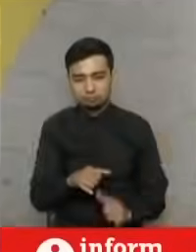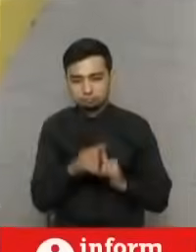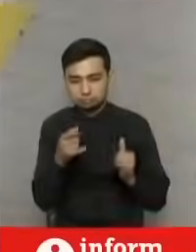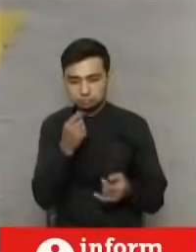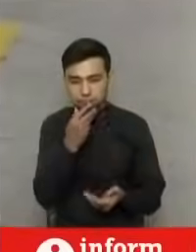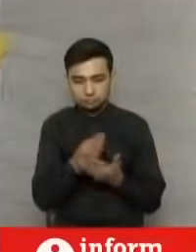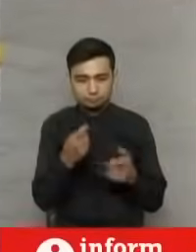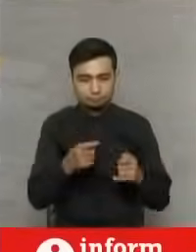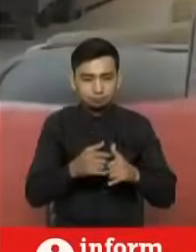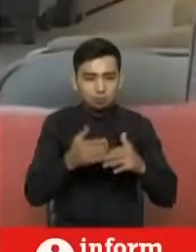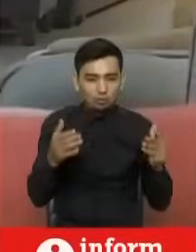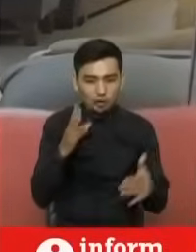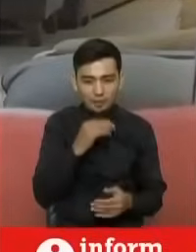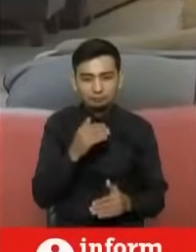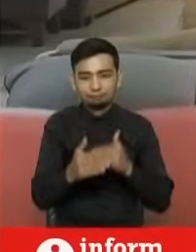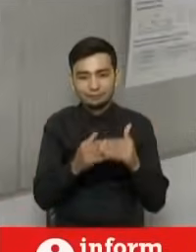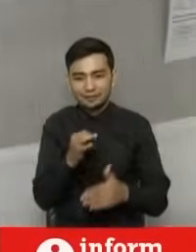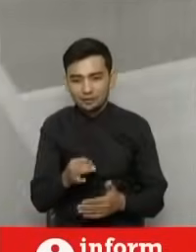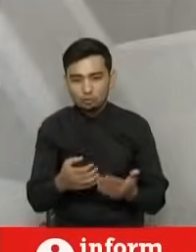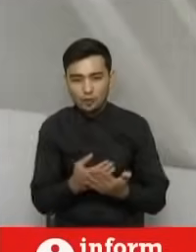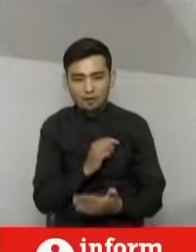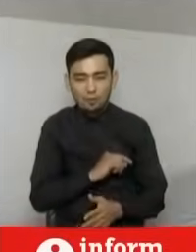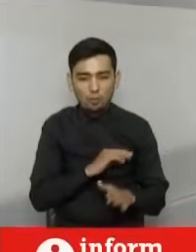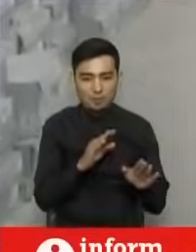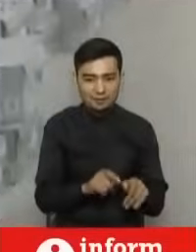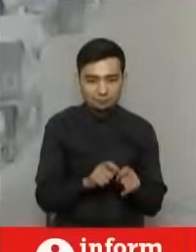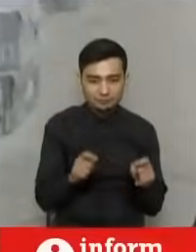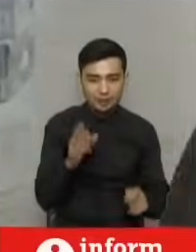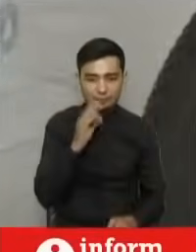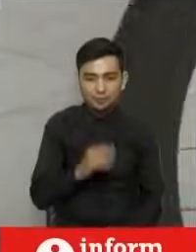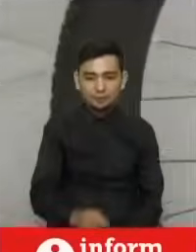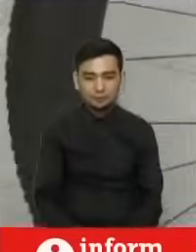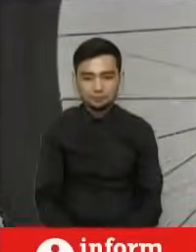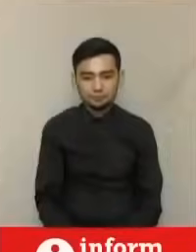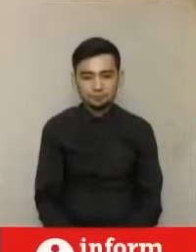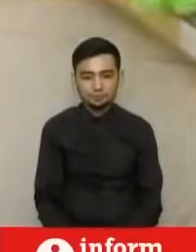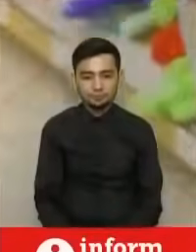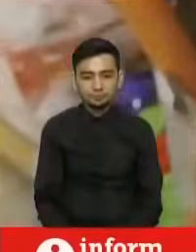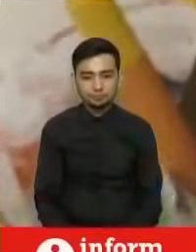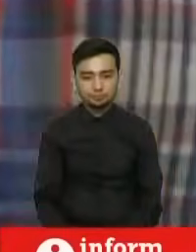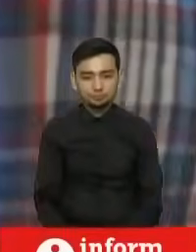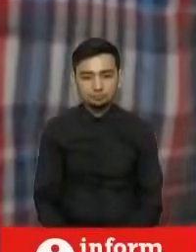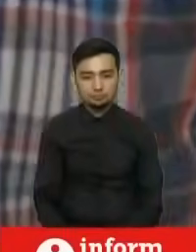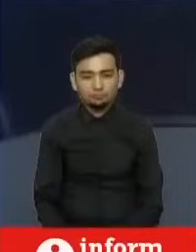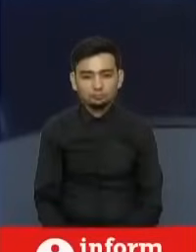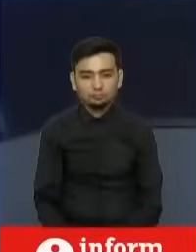свои продажи, развиваться и создавать новые рабочие места. Ануар Амангельдинов,